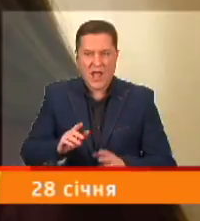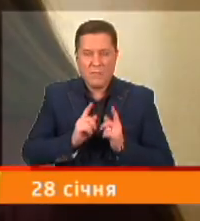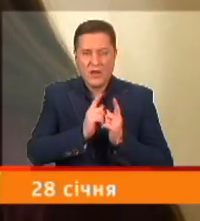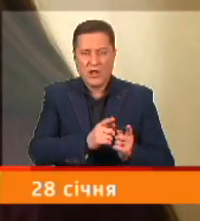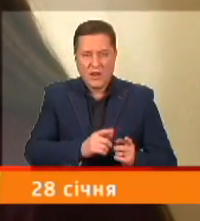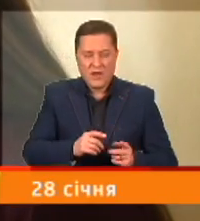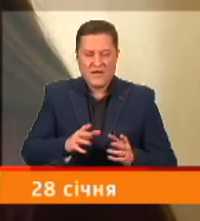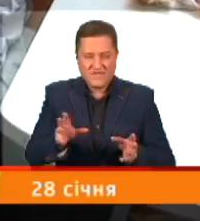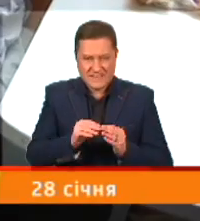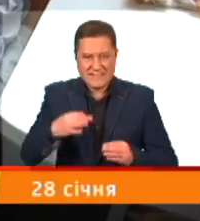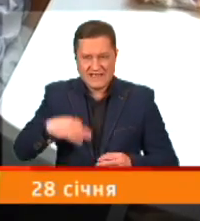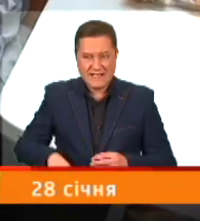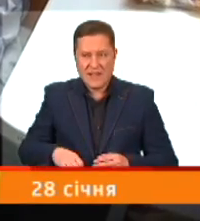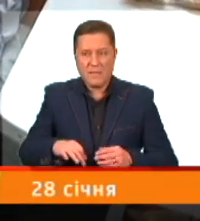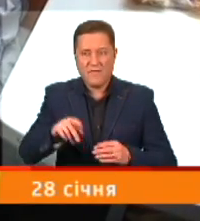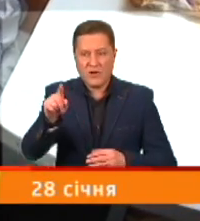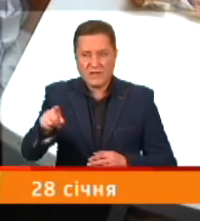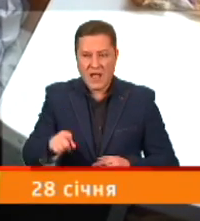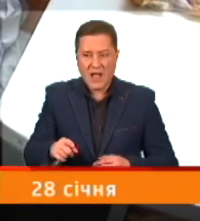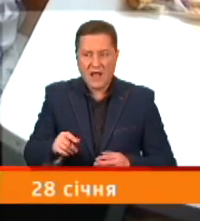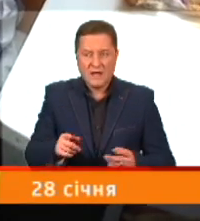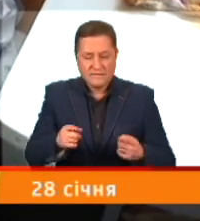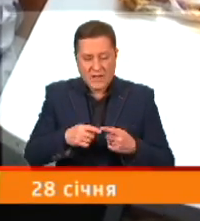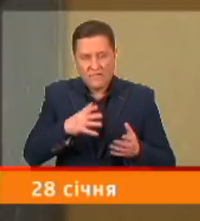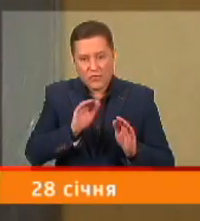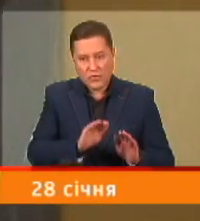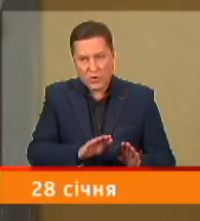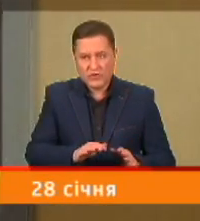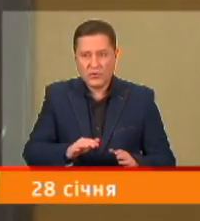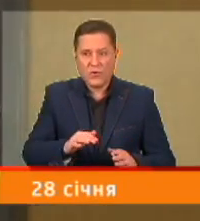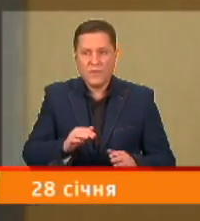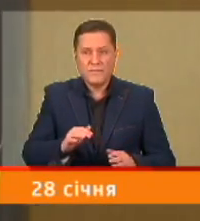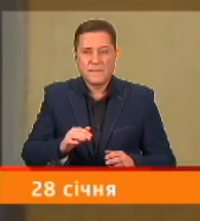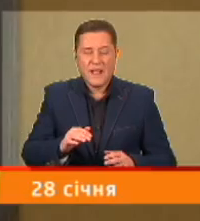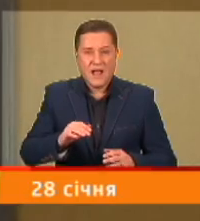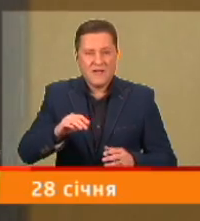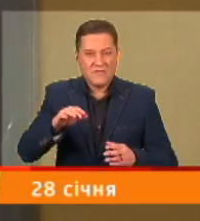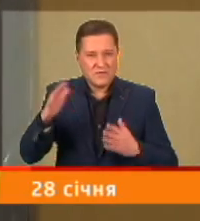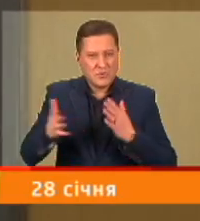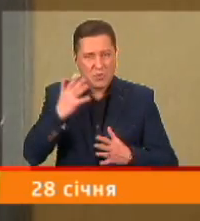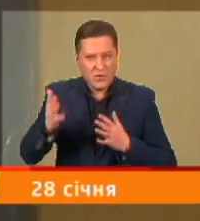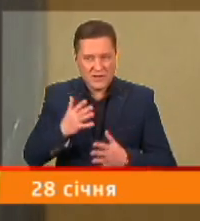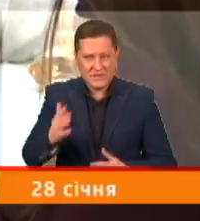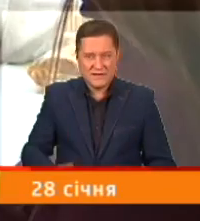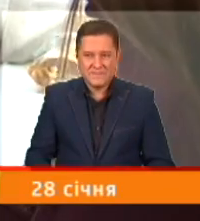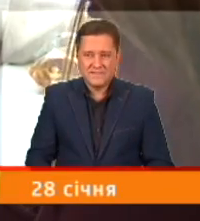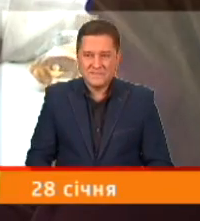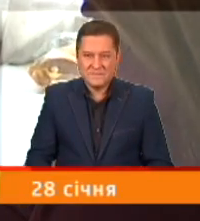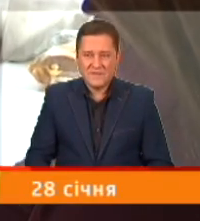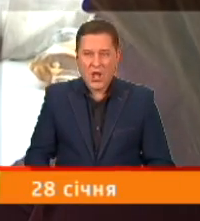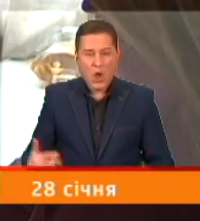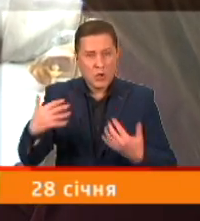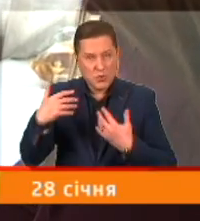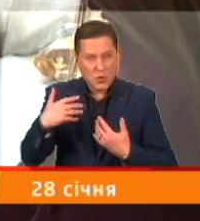сином. Щойно потяг рушив, вона обжила свій куточок. Рушником затулила простір між вікном і стіною. От дує,